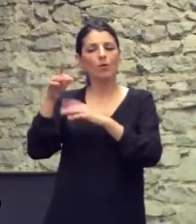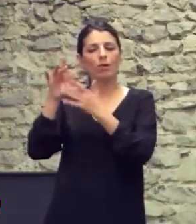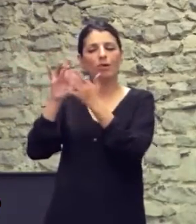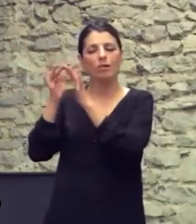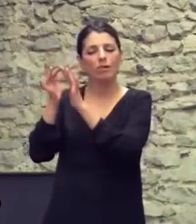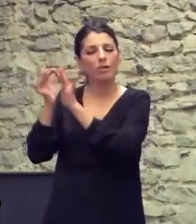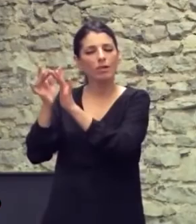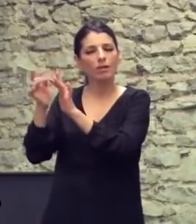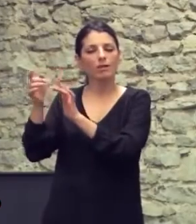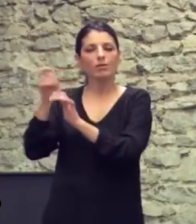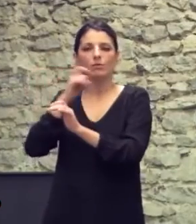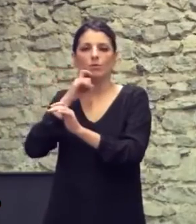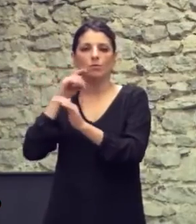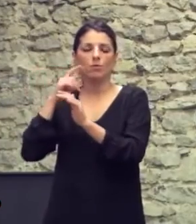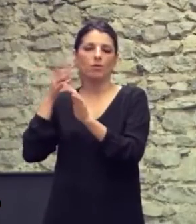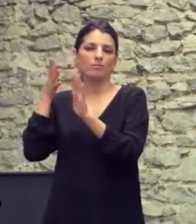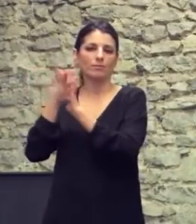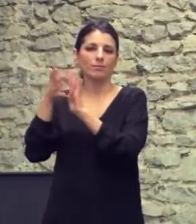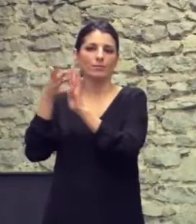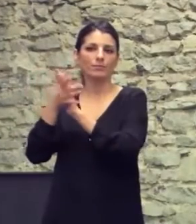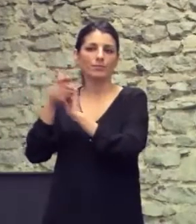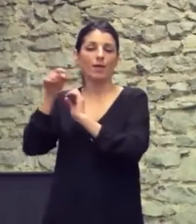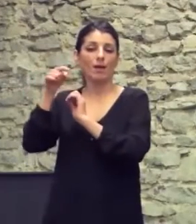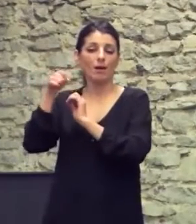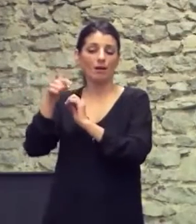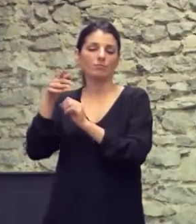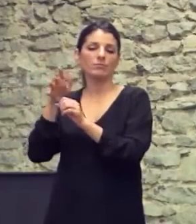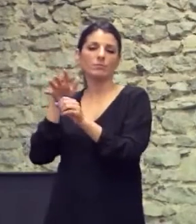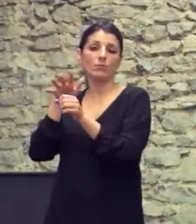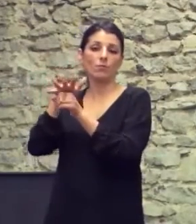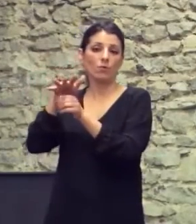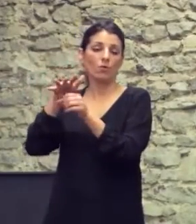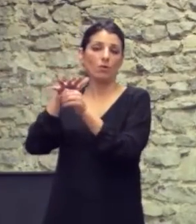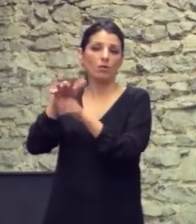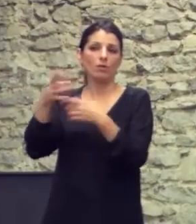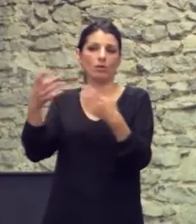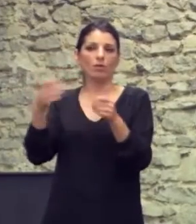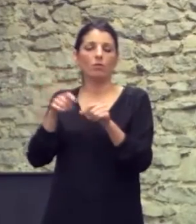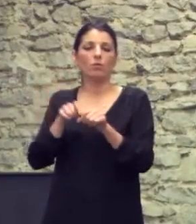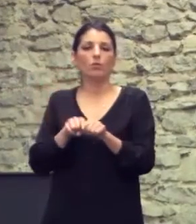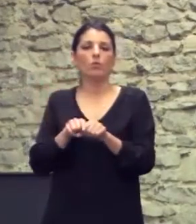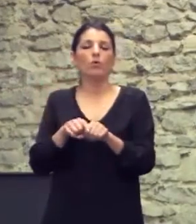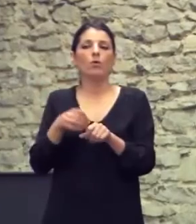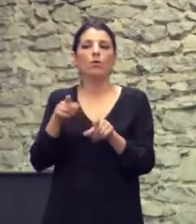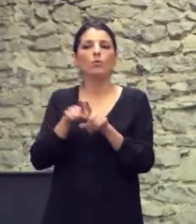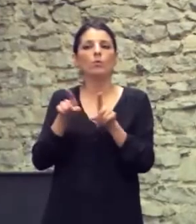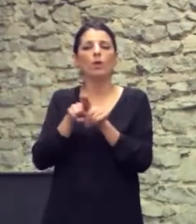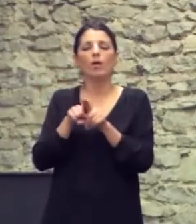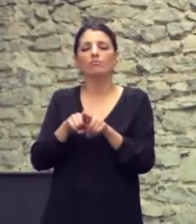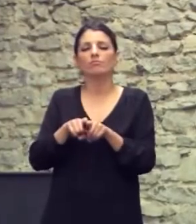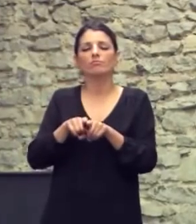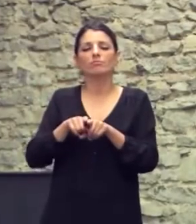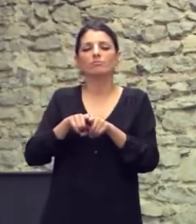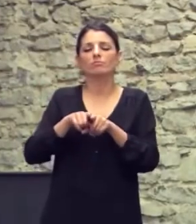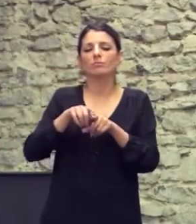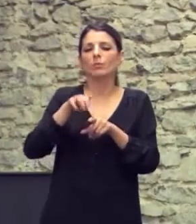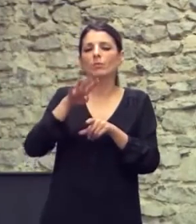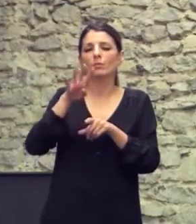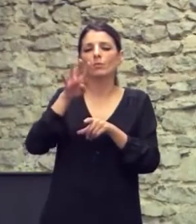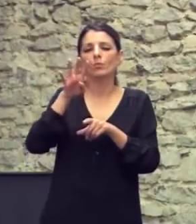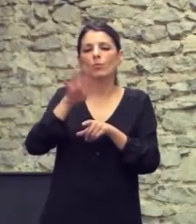badago, influentzia ikaragarri bat, ez? Emakume hau 40 urterekin topatzen da